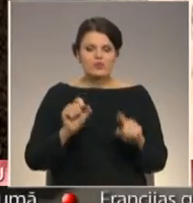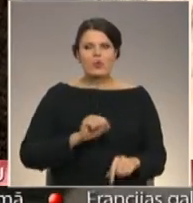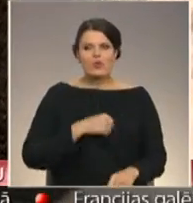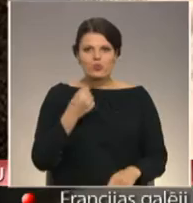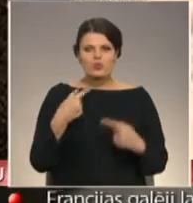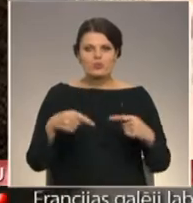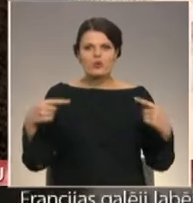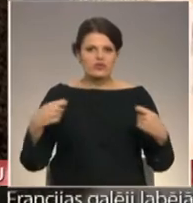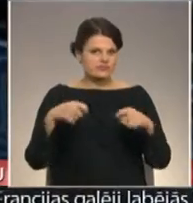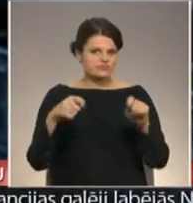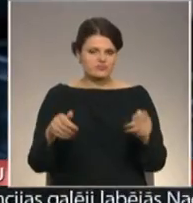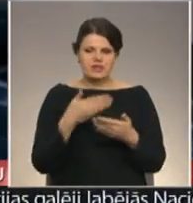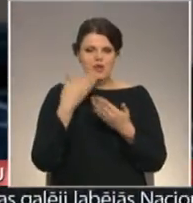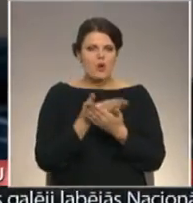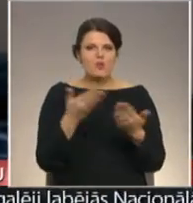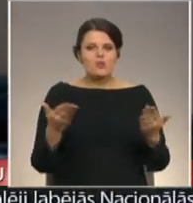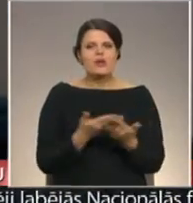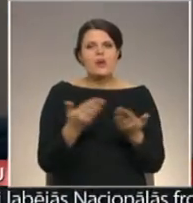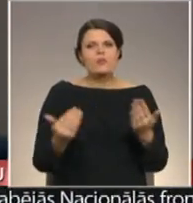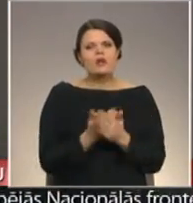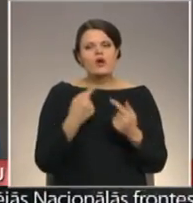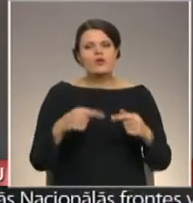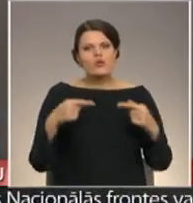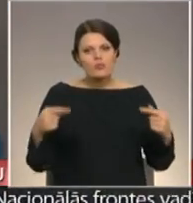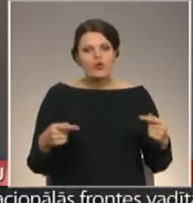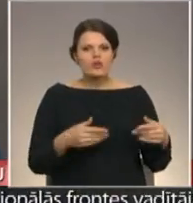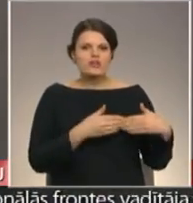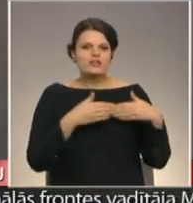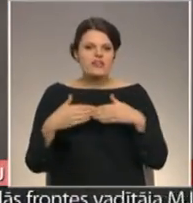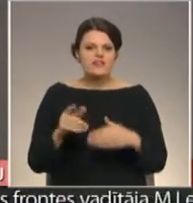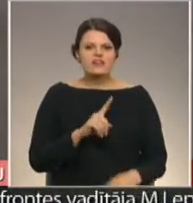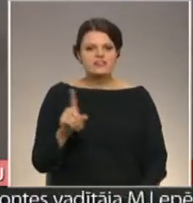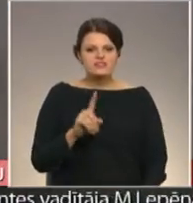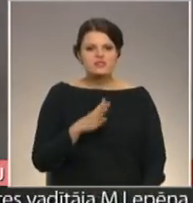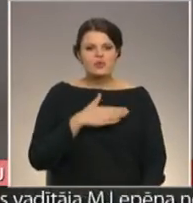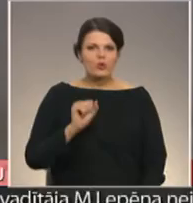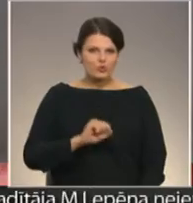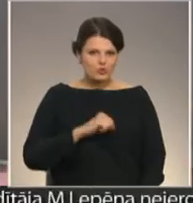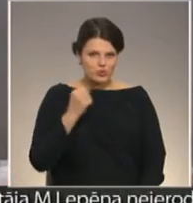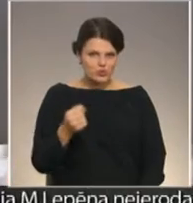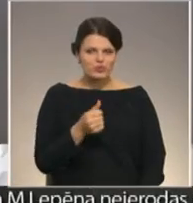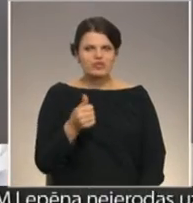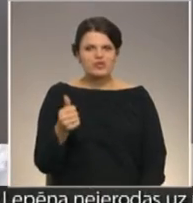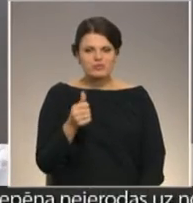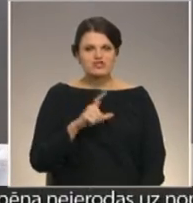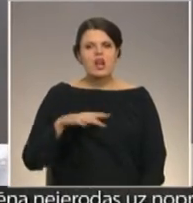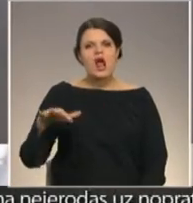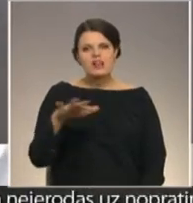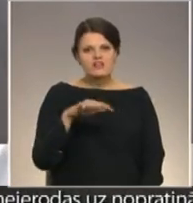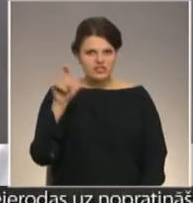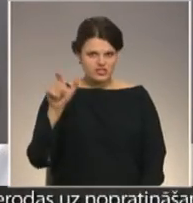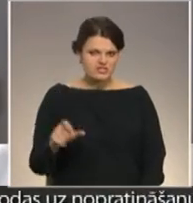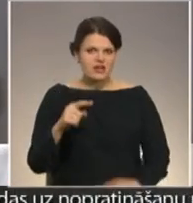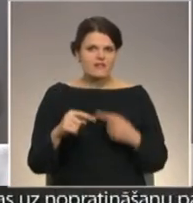grūtības ar produktu realizāciju. Produkti ievest ir diezgan grūti, sevišķi latviešu cilvēks